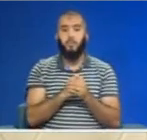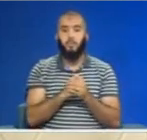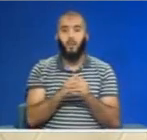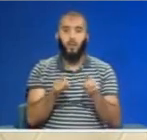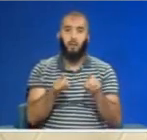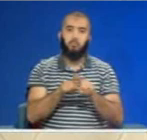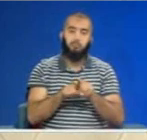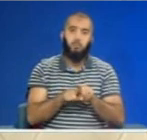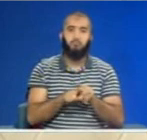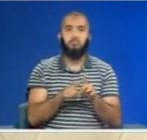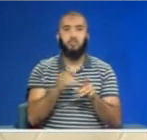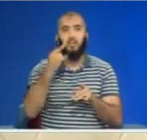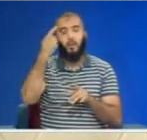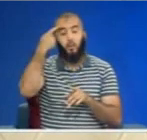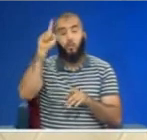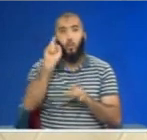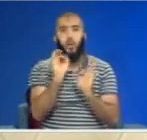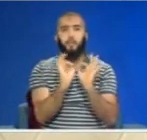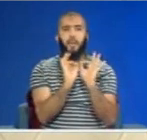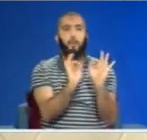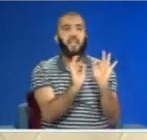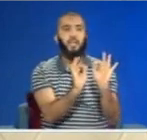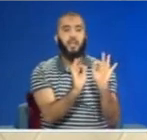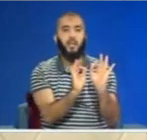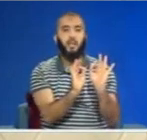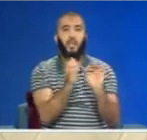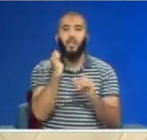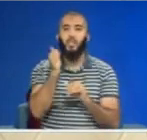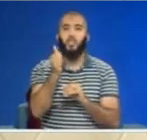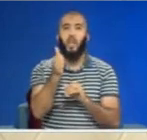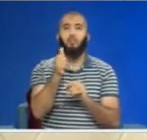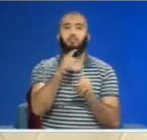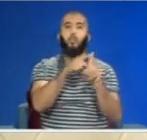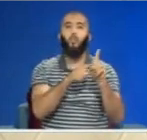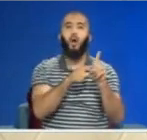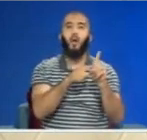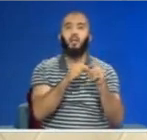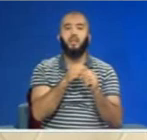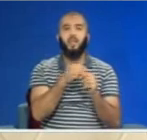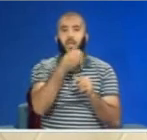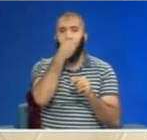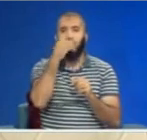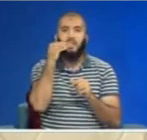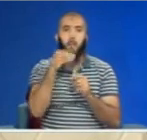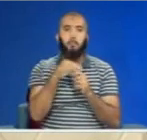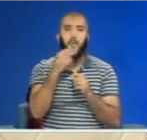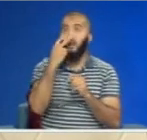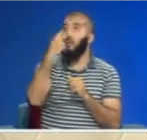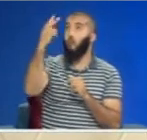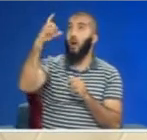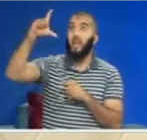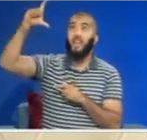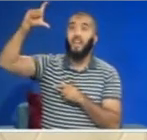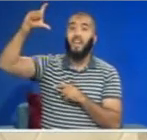إمكانية الدقة، يقول لك احنا نصوم كل شهر نترقب الهلال، وفي كل شهر نترقب